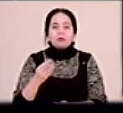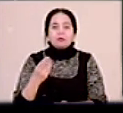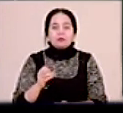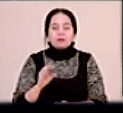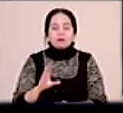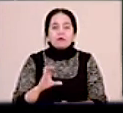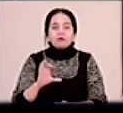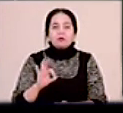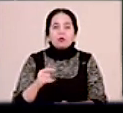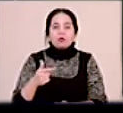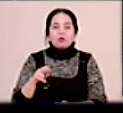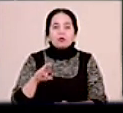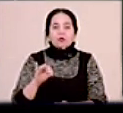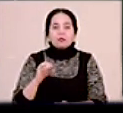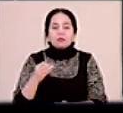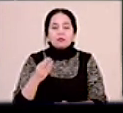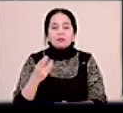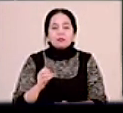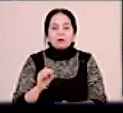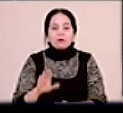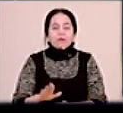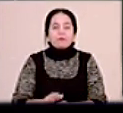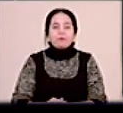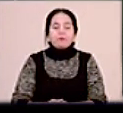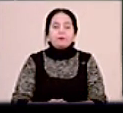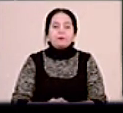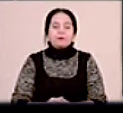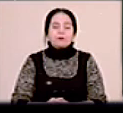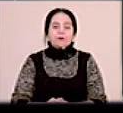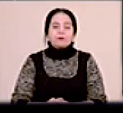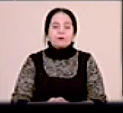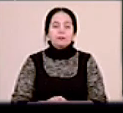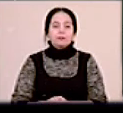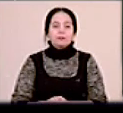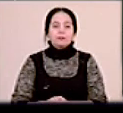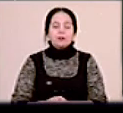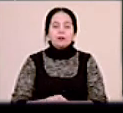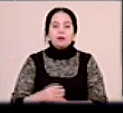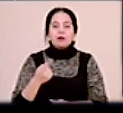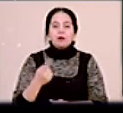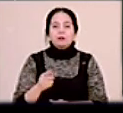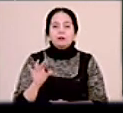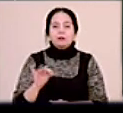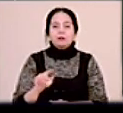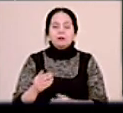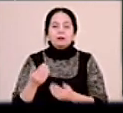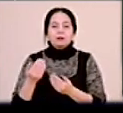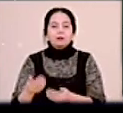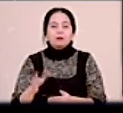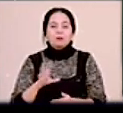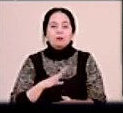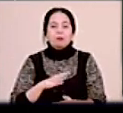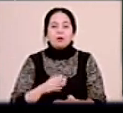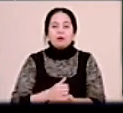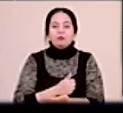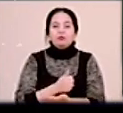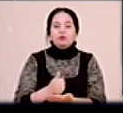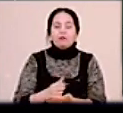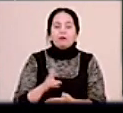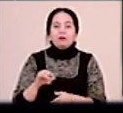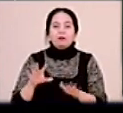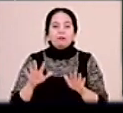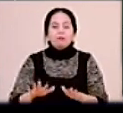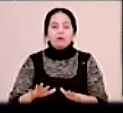вооруженных по македонскому образу. Одни из них были основаны на